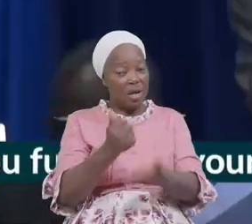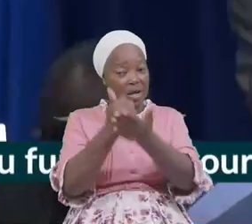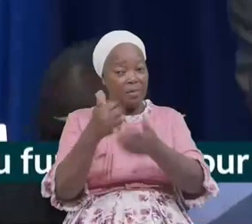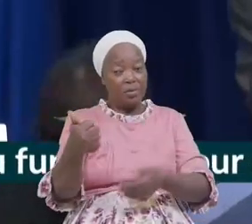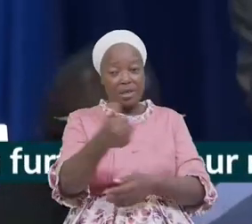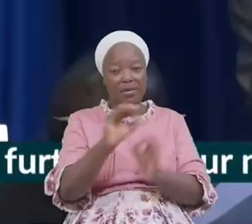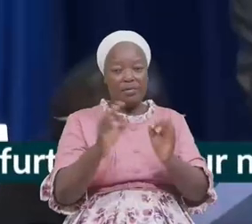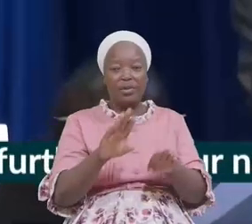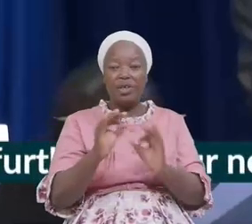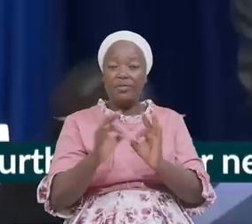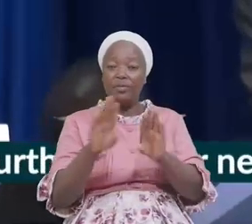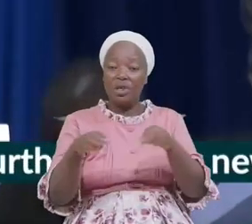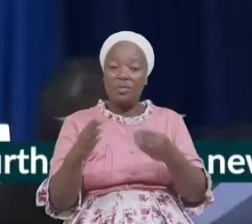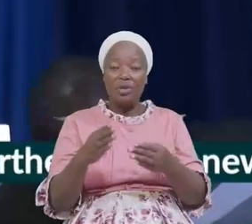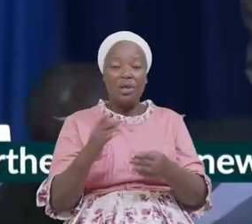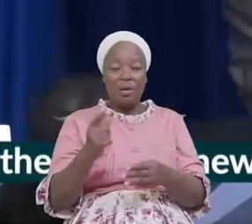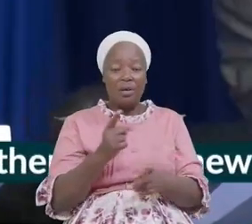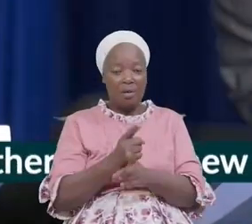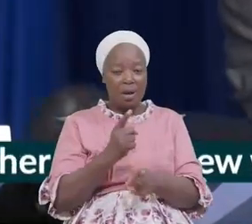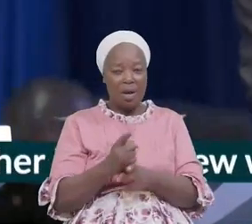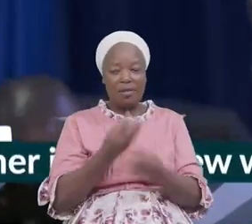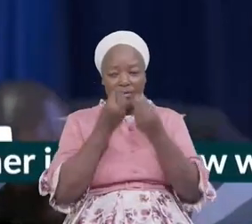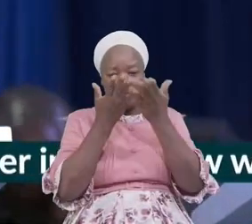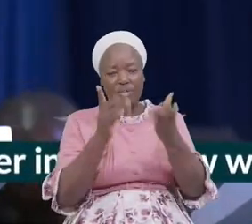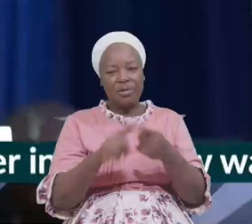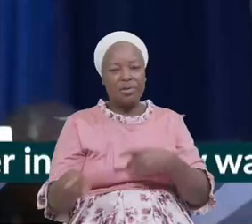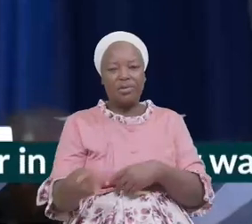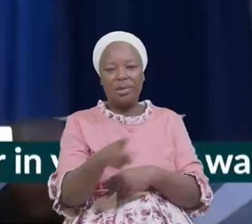Donnez les bonnes informations, vous vous ferez du bien.